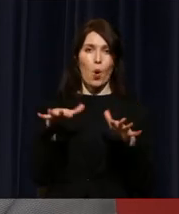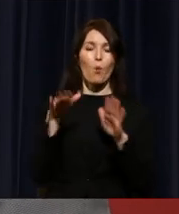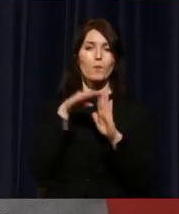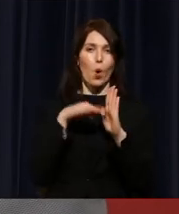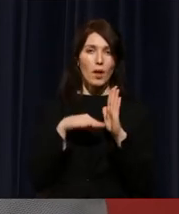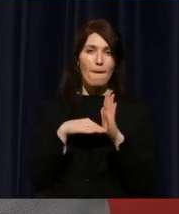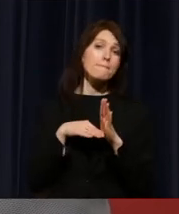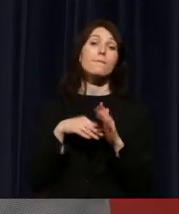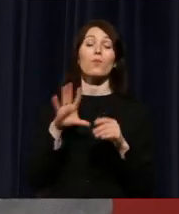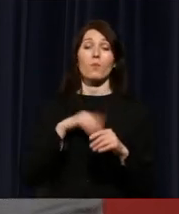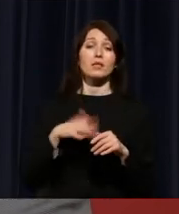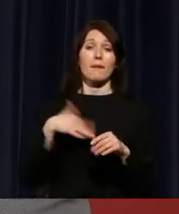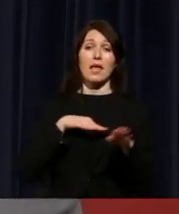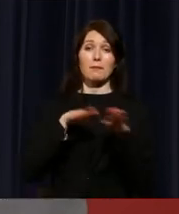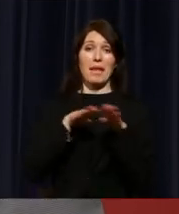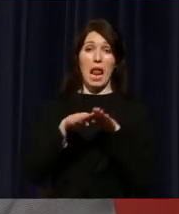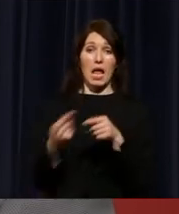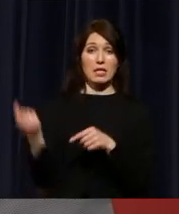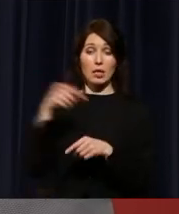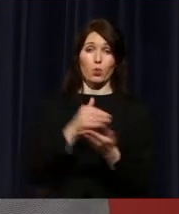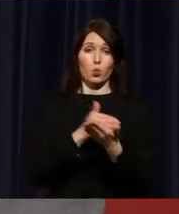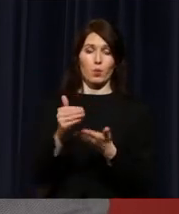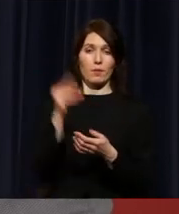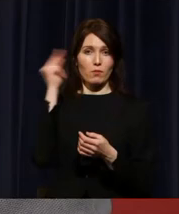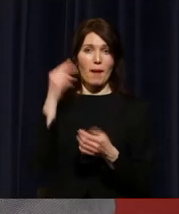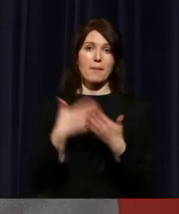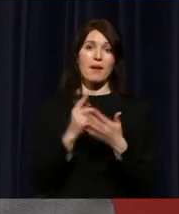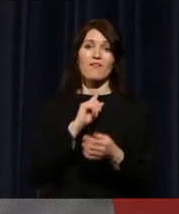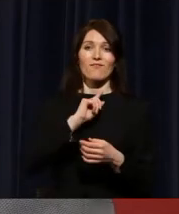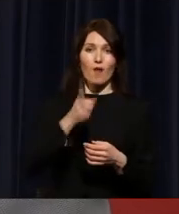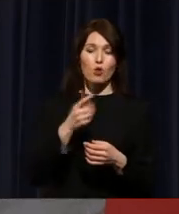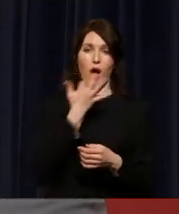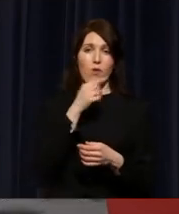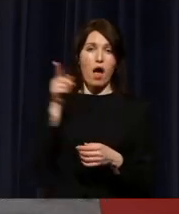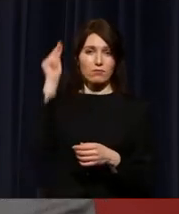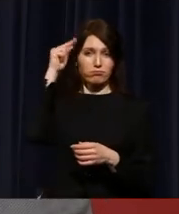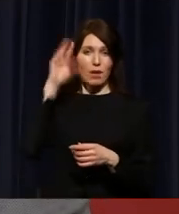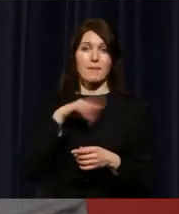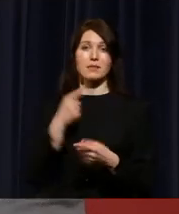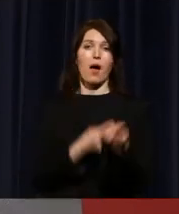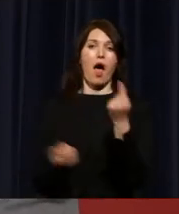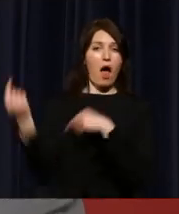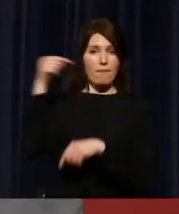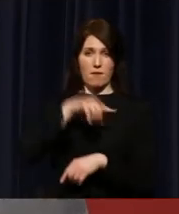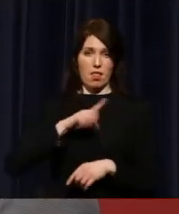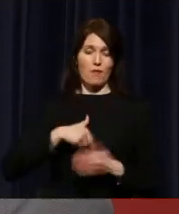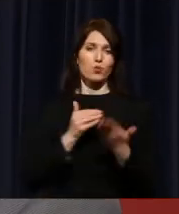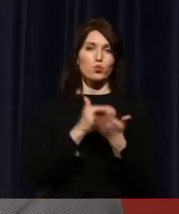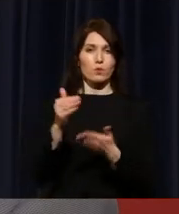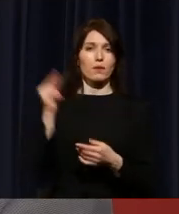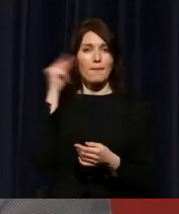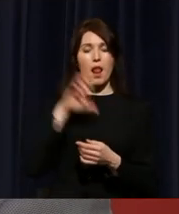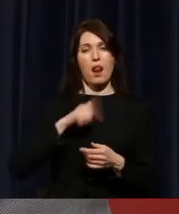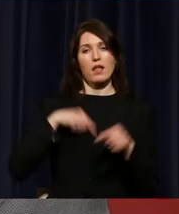pēc tam mēs pielīdzinām, viņš turpina studijas. Tad gadu pavada ārzemēs un tad atbrauc atpakaļ un turpina studijas